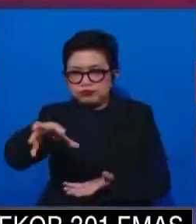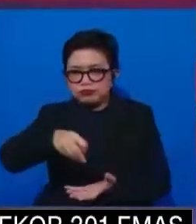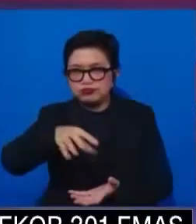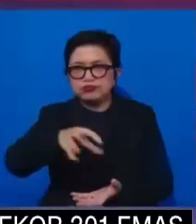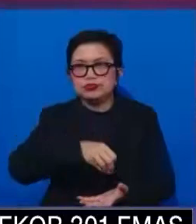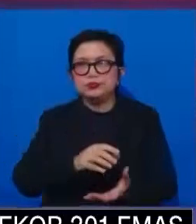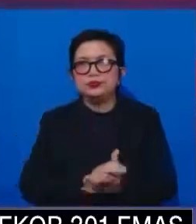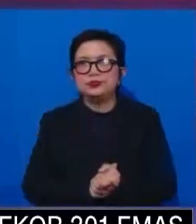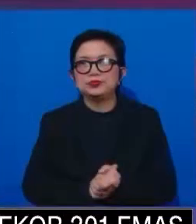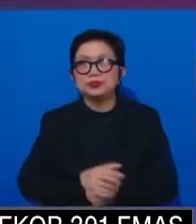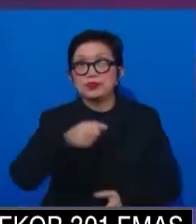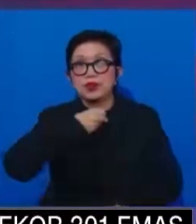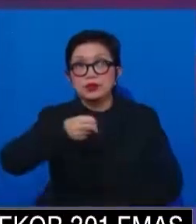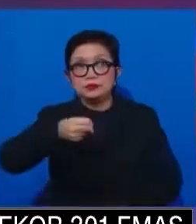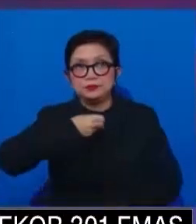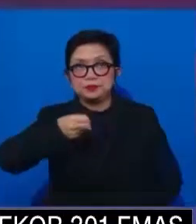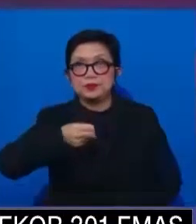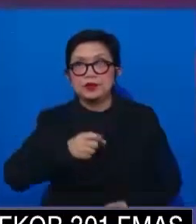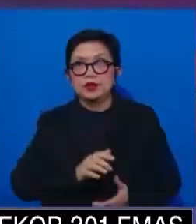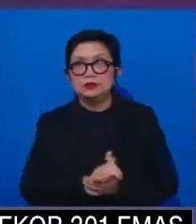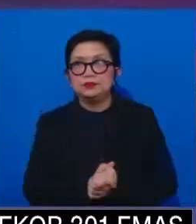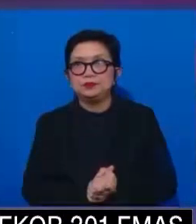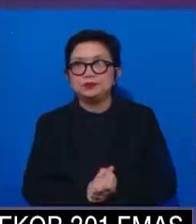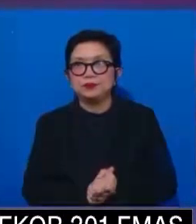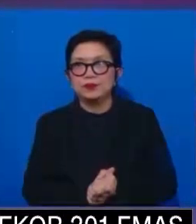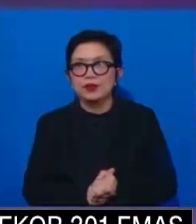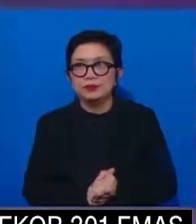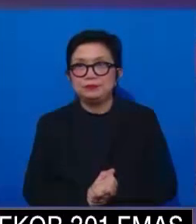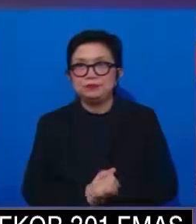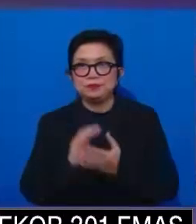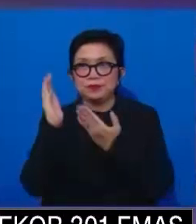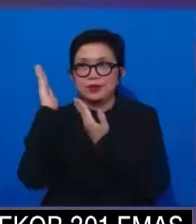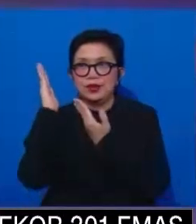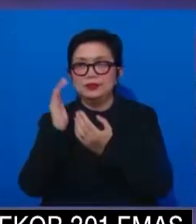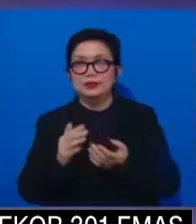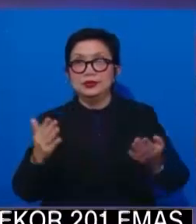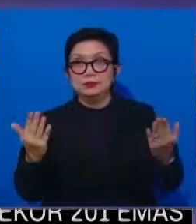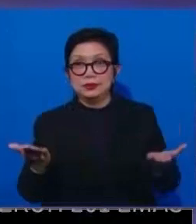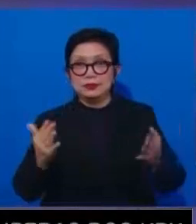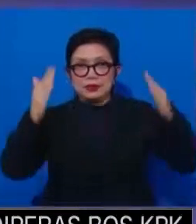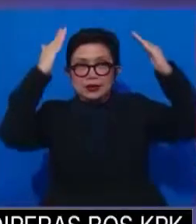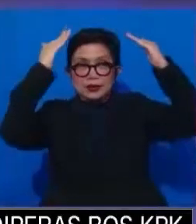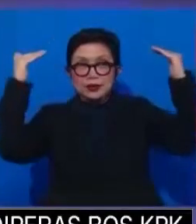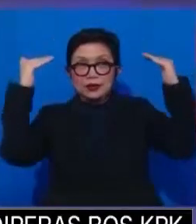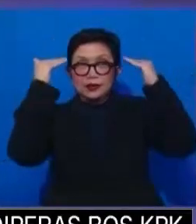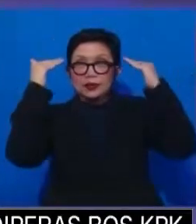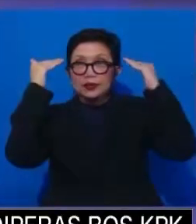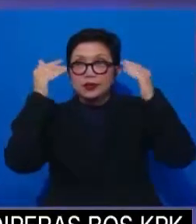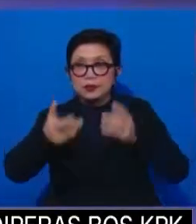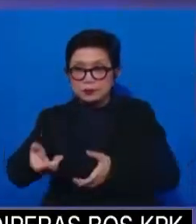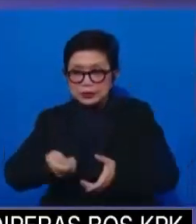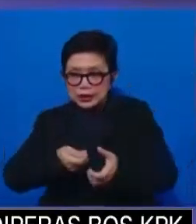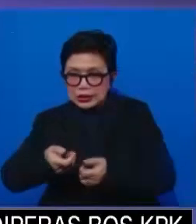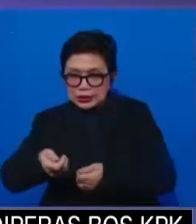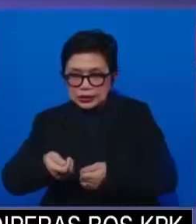CNN Indonesia Robi Sofwan Amin bersama fotojurnalis Prabowo Sartoyo akan melihat dan turut bersama petani dalam proses pembuatan garam